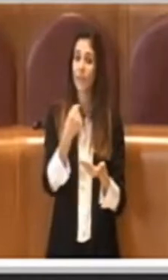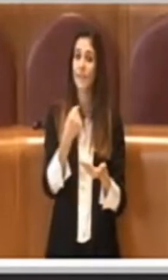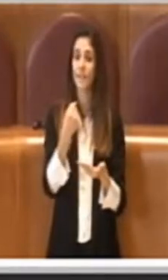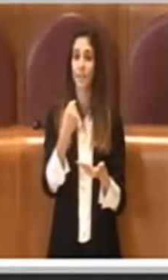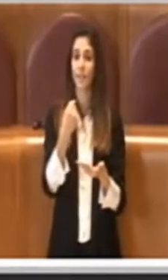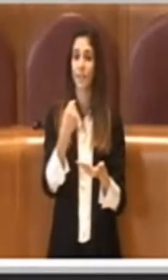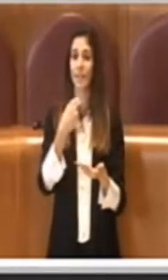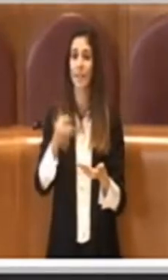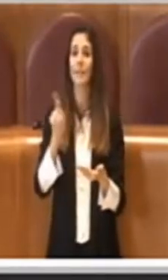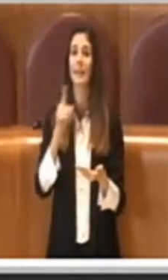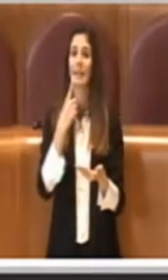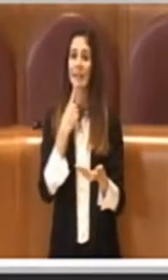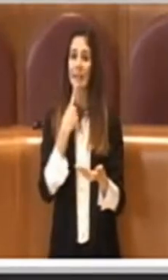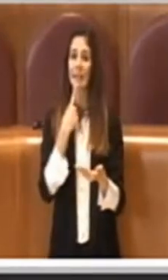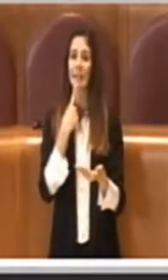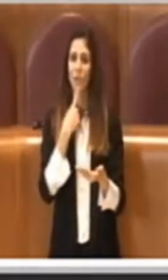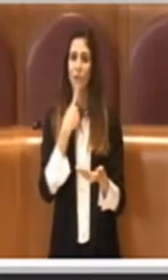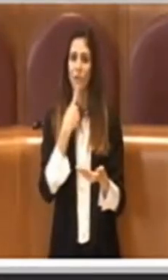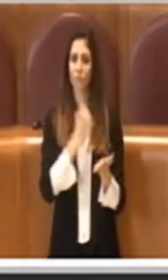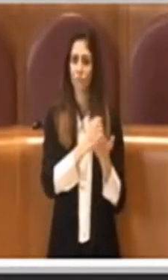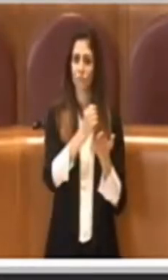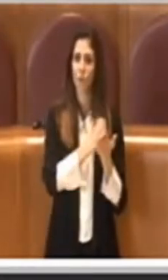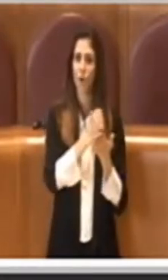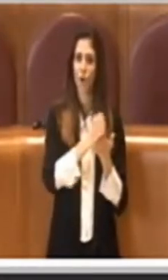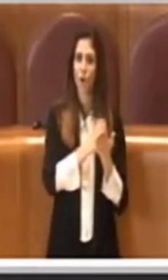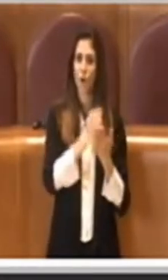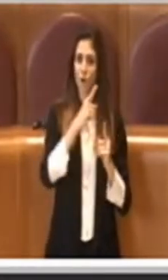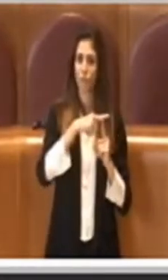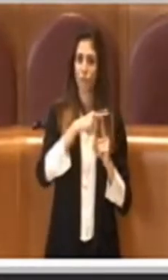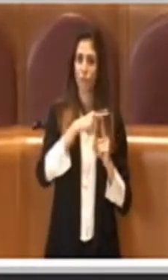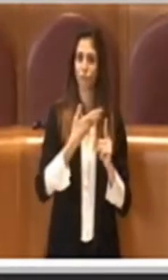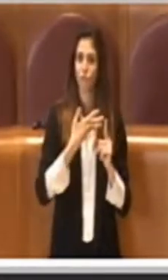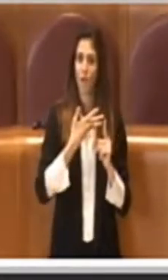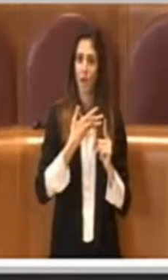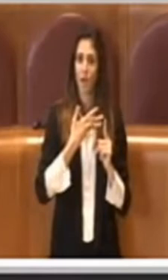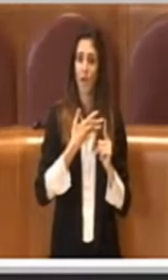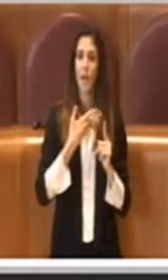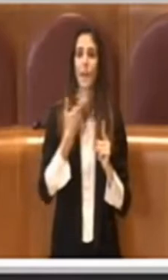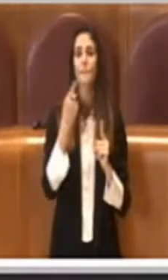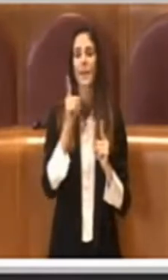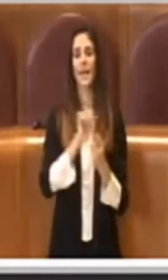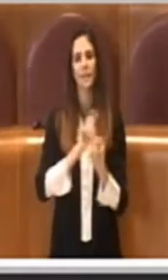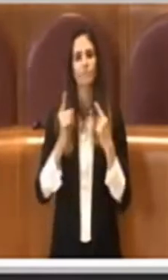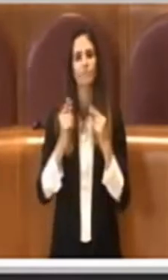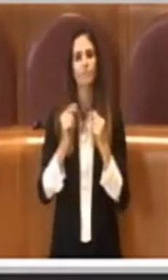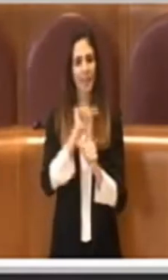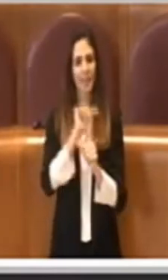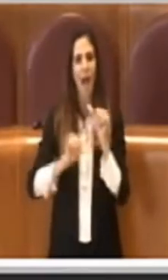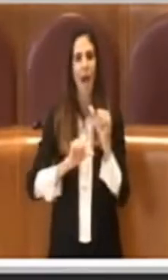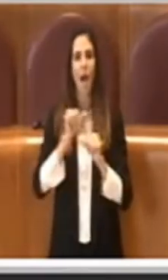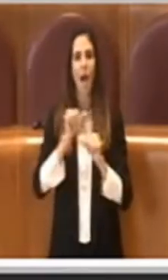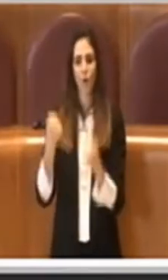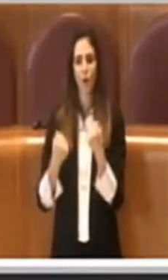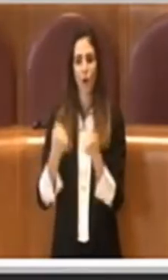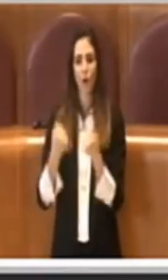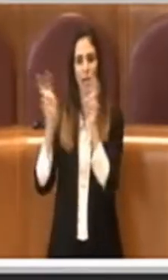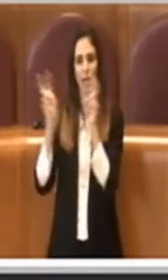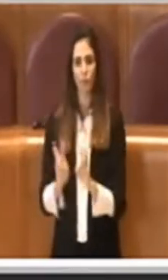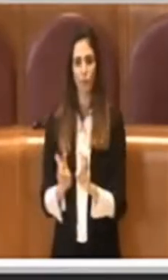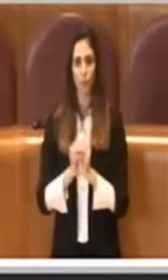appunto i titolari di autorizzazione e licenza per cambiare sostituire la propria autovettura, quindi abbiamo valutato